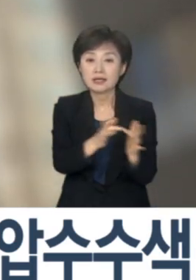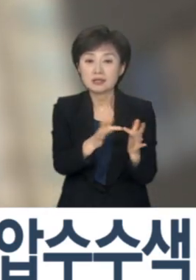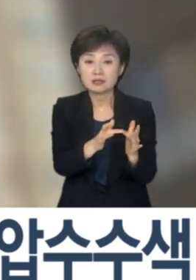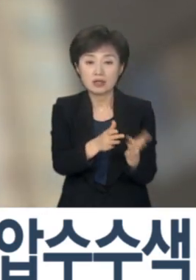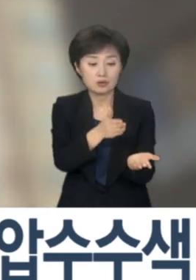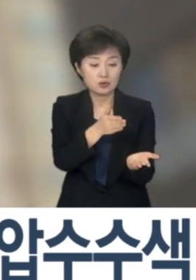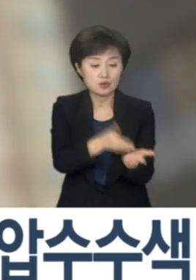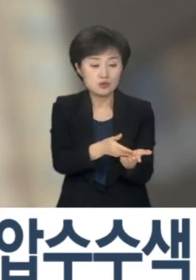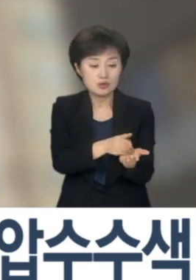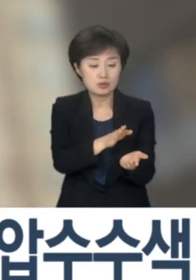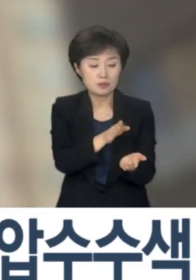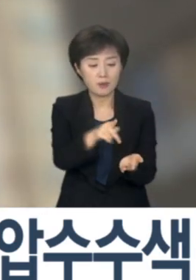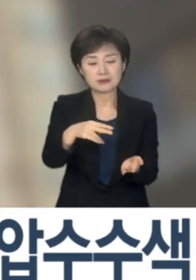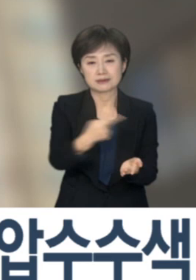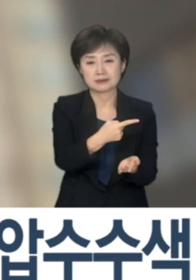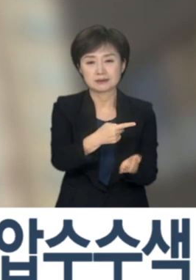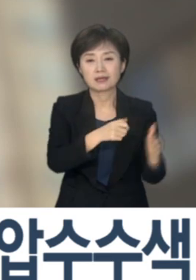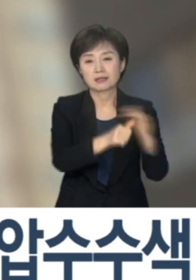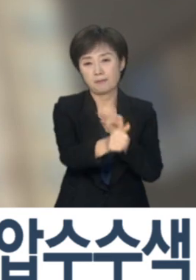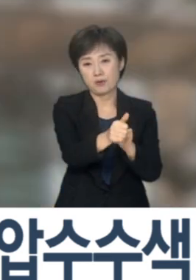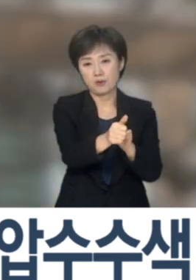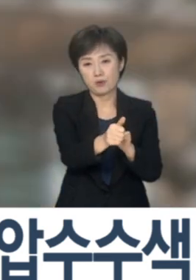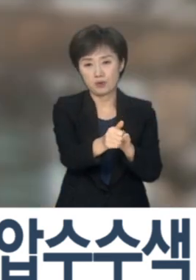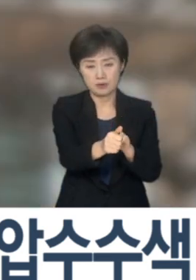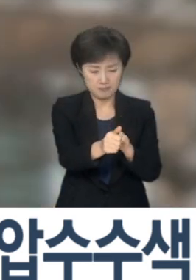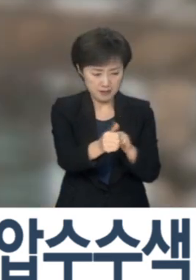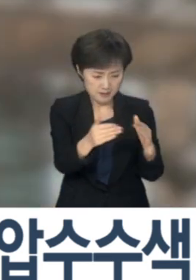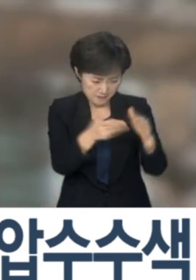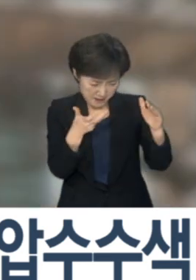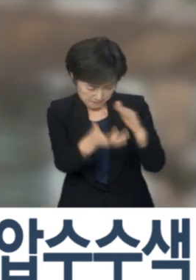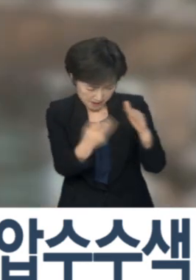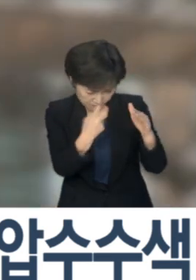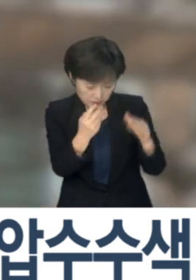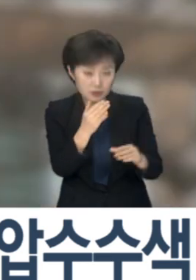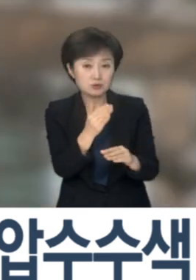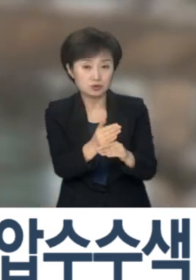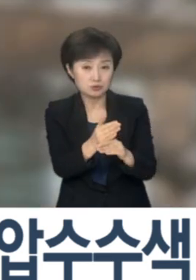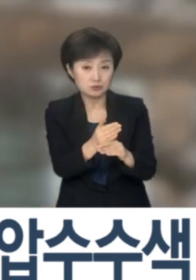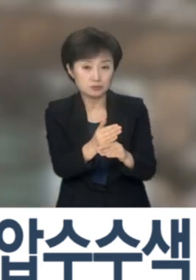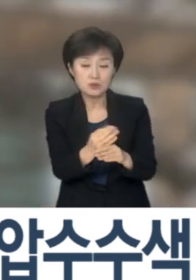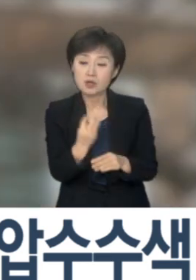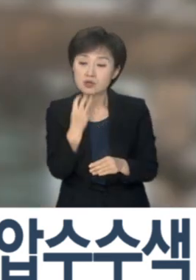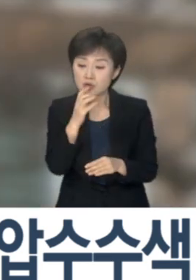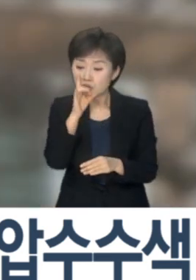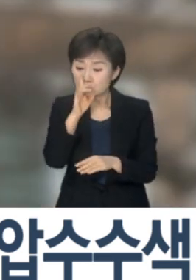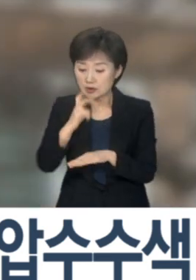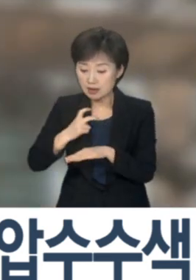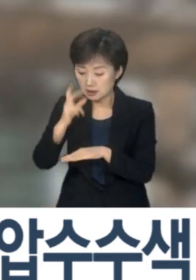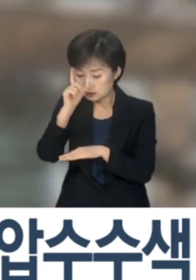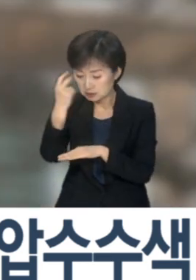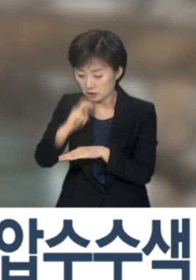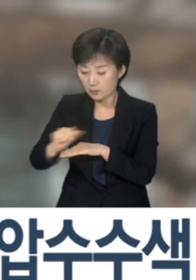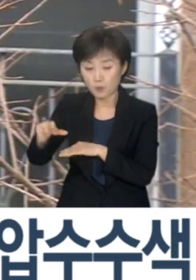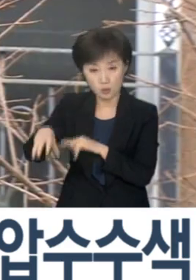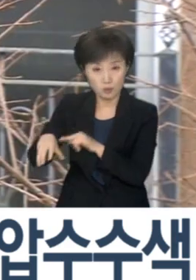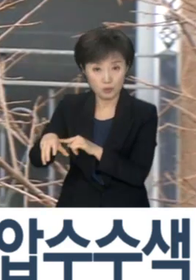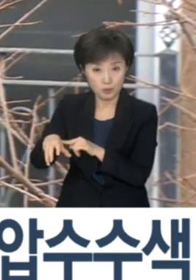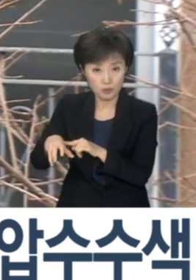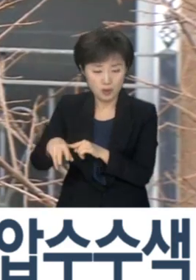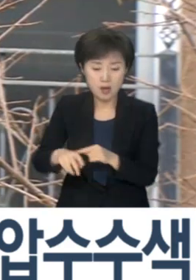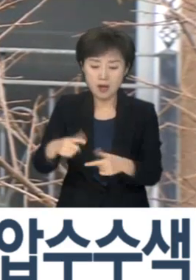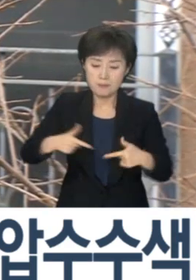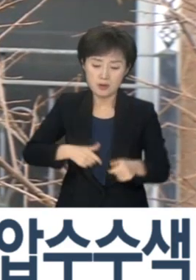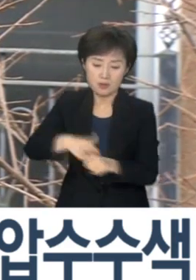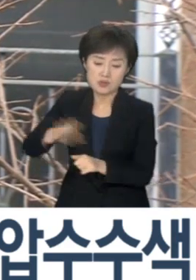뉴스버스 이진동 대표에 대한 강제 수사에 나섰습니다 서울중앙지검은 오늘 정보통신망법상